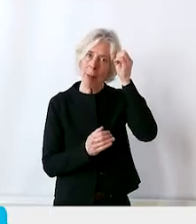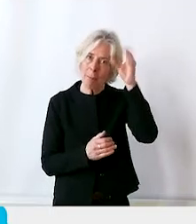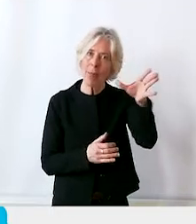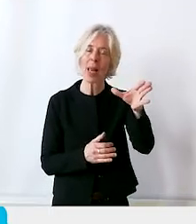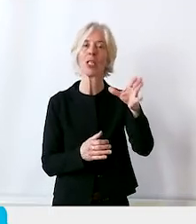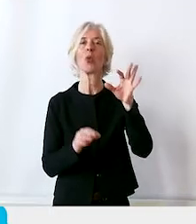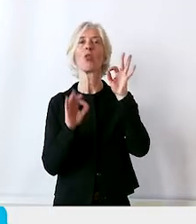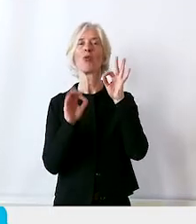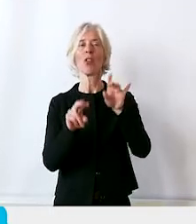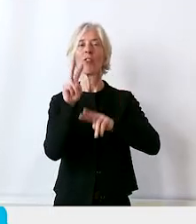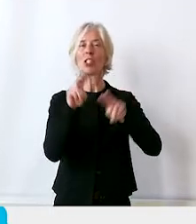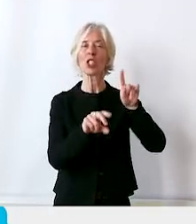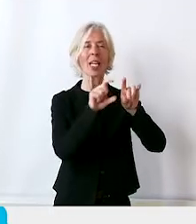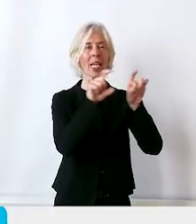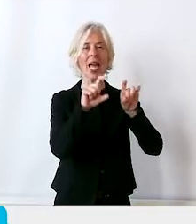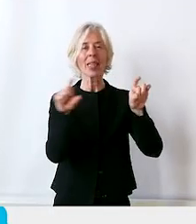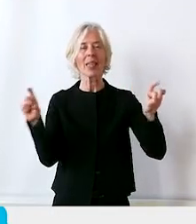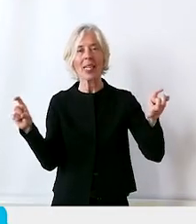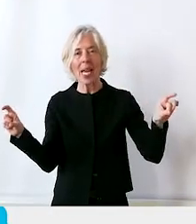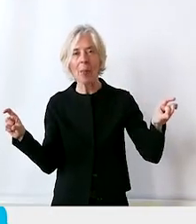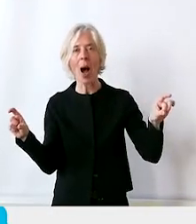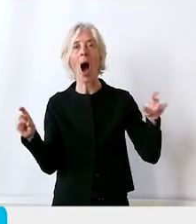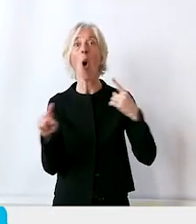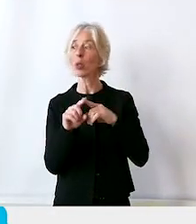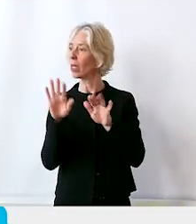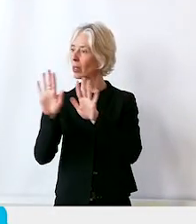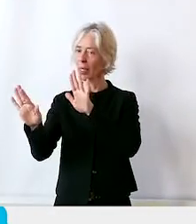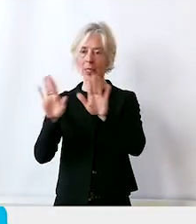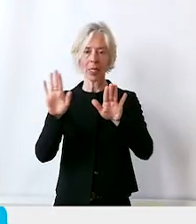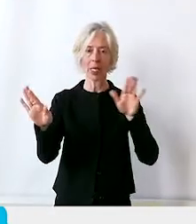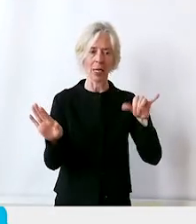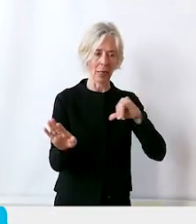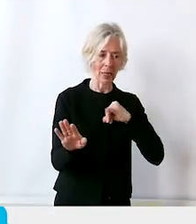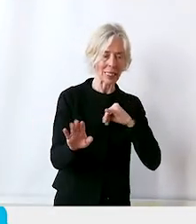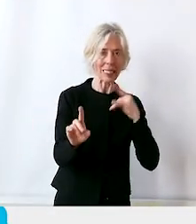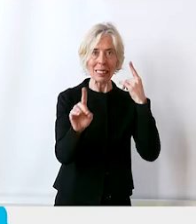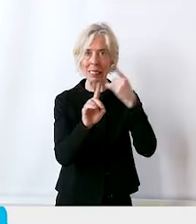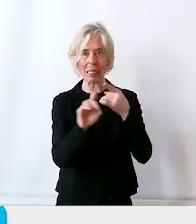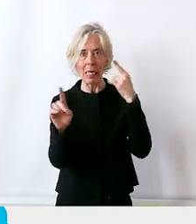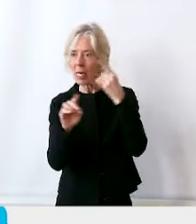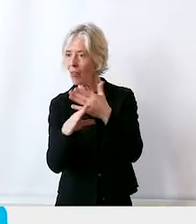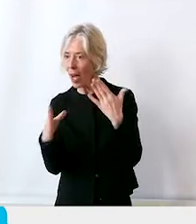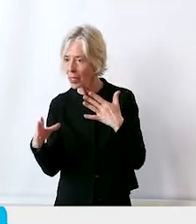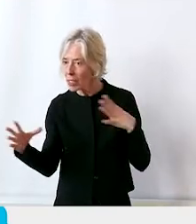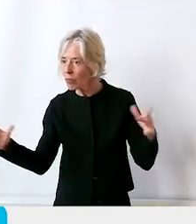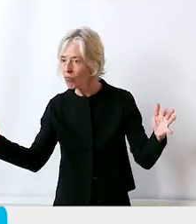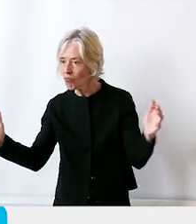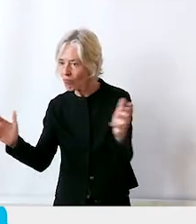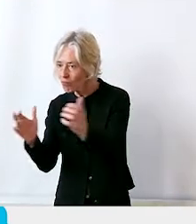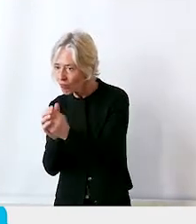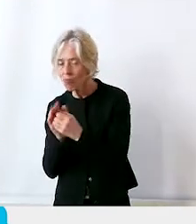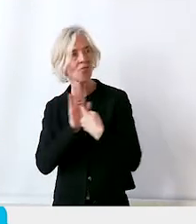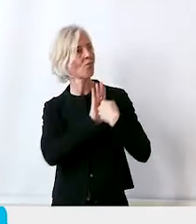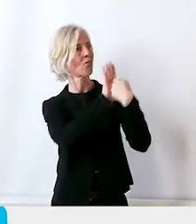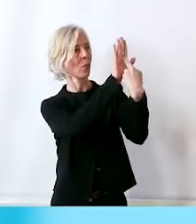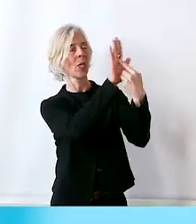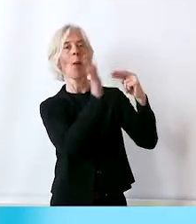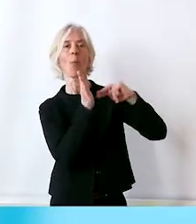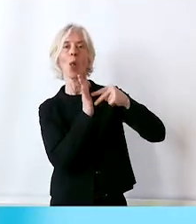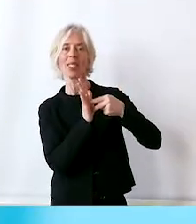in vielen Fachthemen und bündeln die Interessen der Unternehmen gegenüber Politik, Verwaltung und